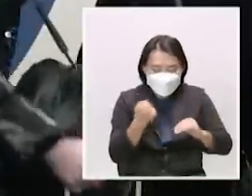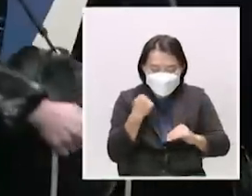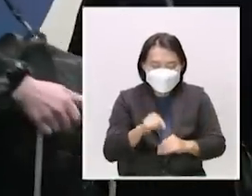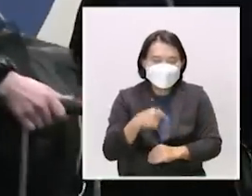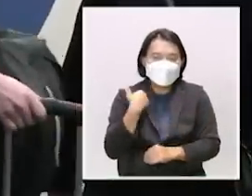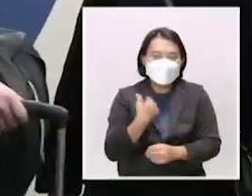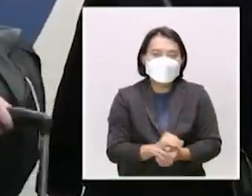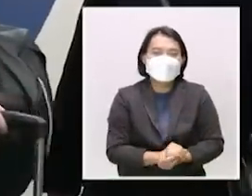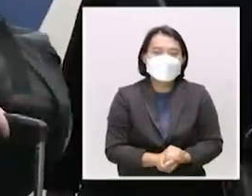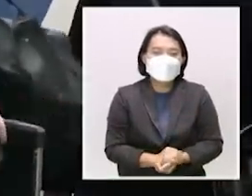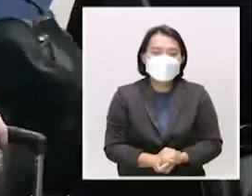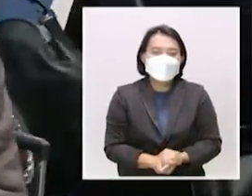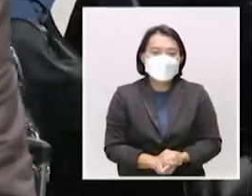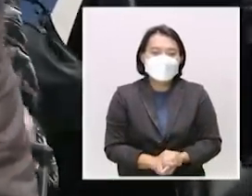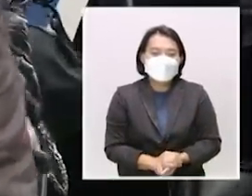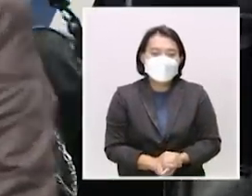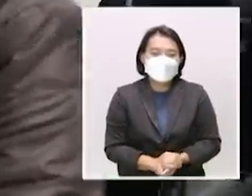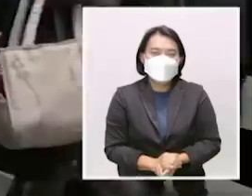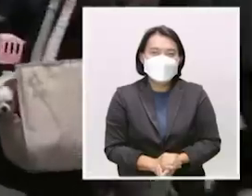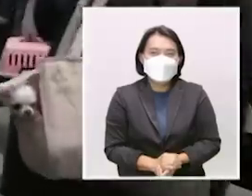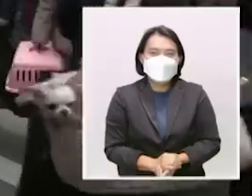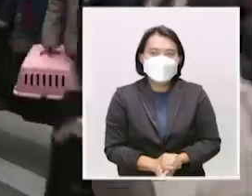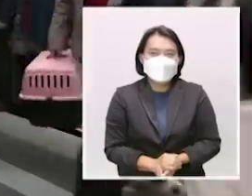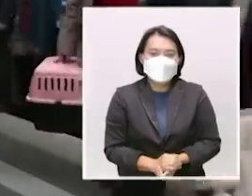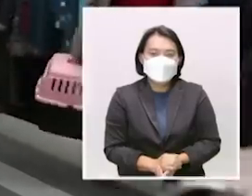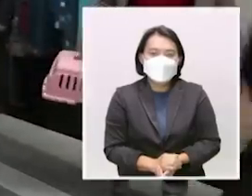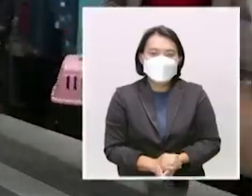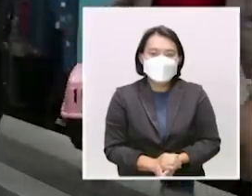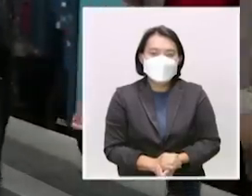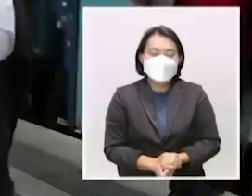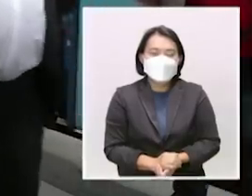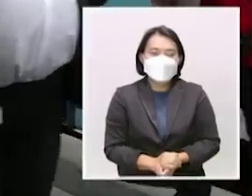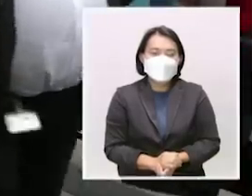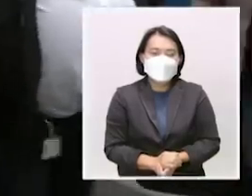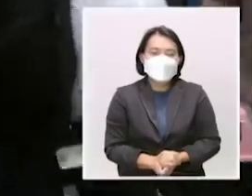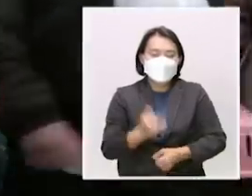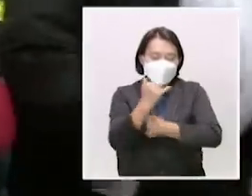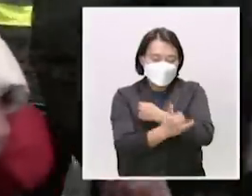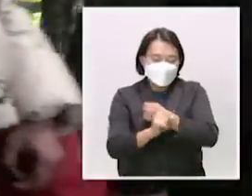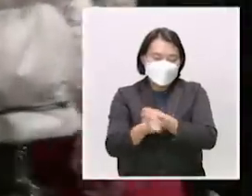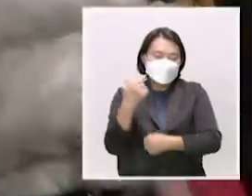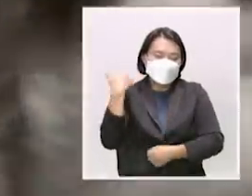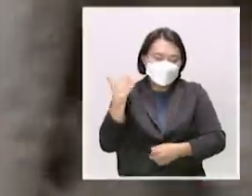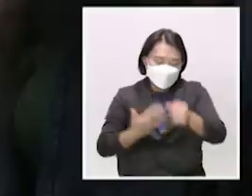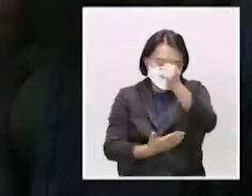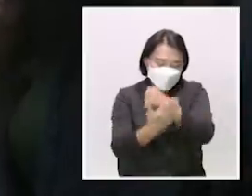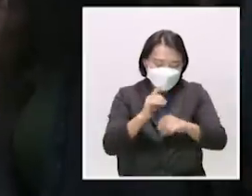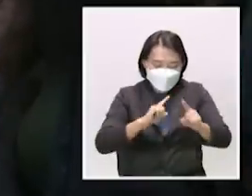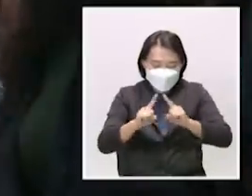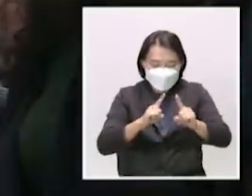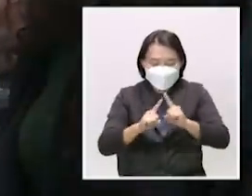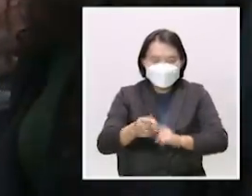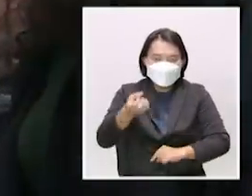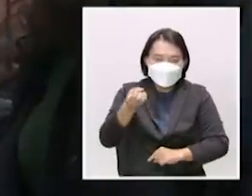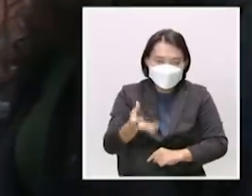ถ้าผมดู ประเทศทจะมีโอกาส มบบาททจะมาช่วยกลายเกลยบ